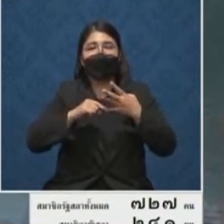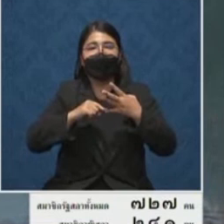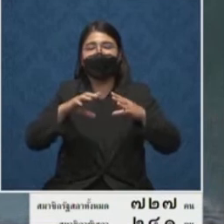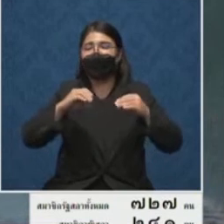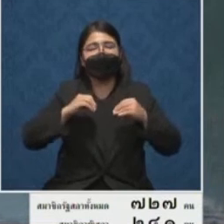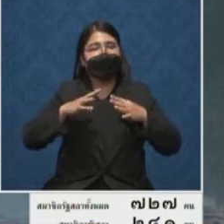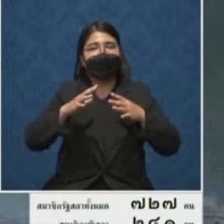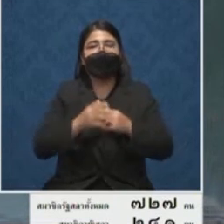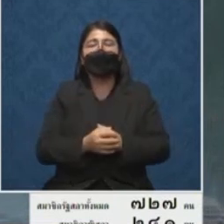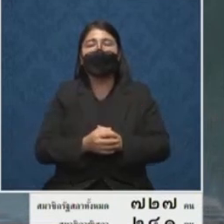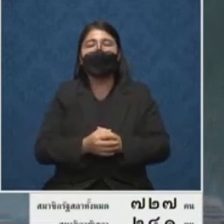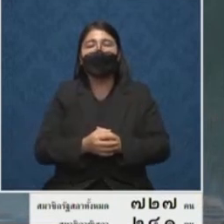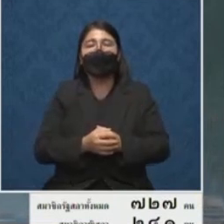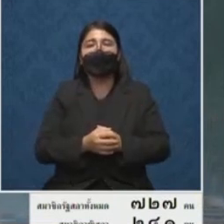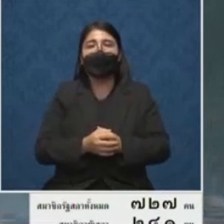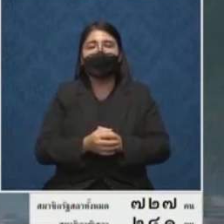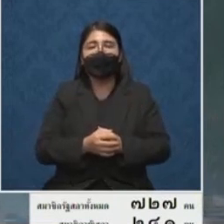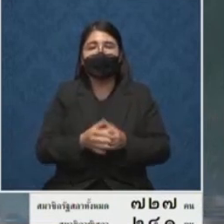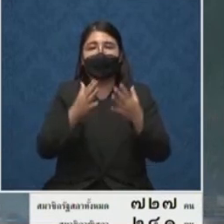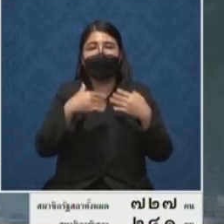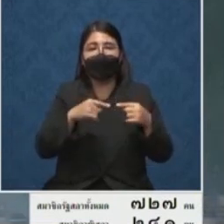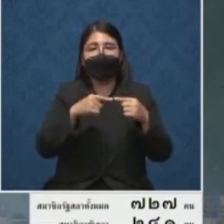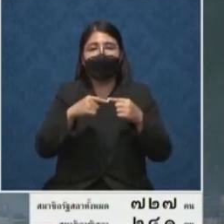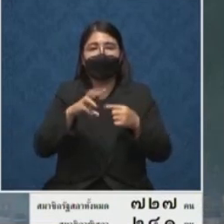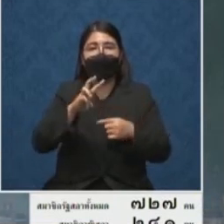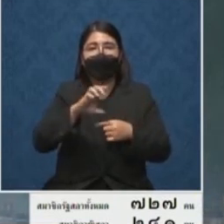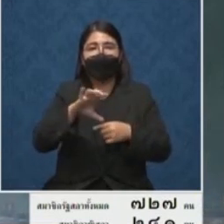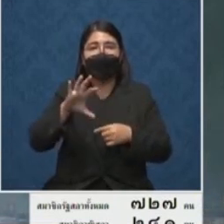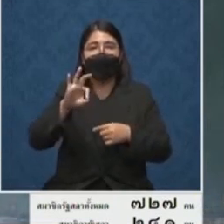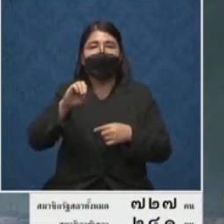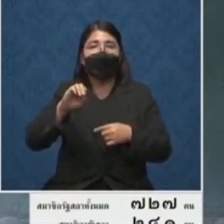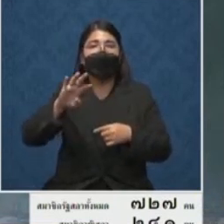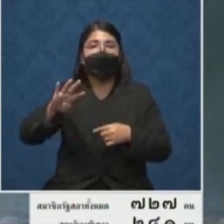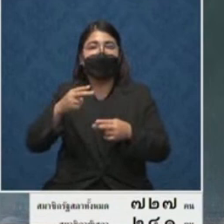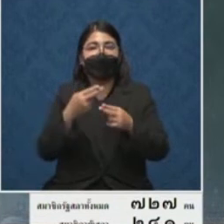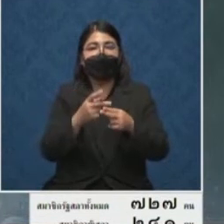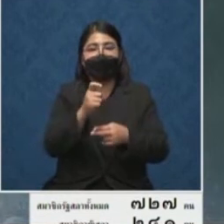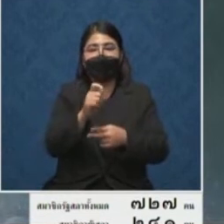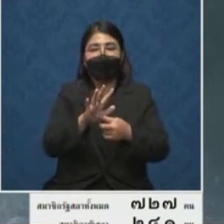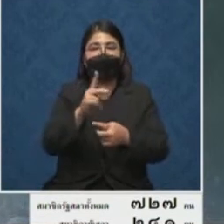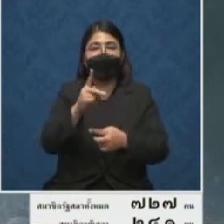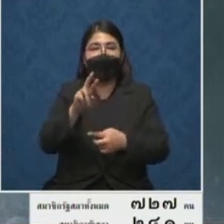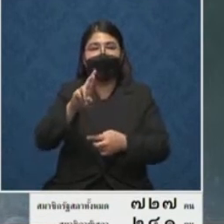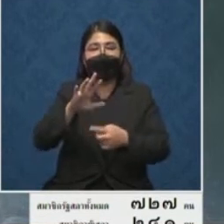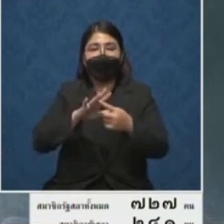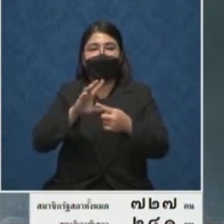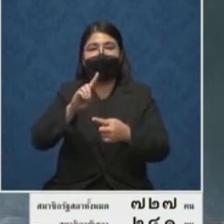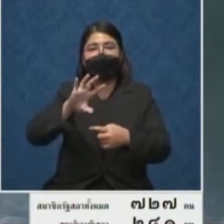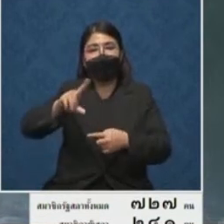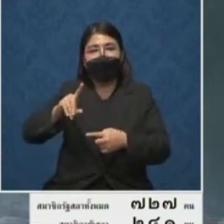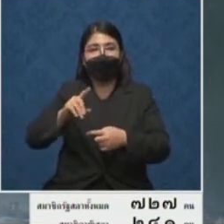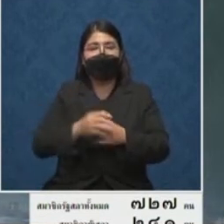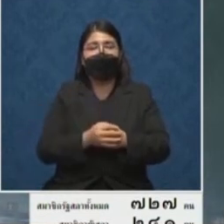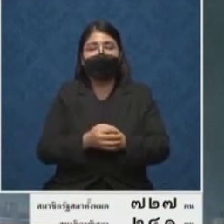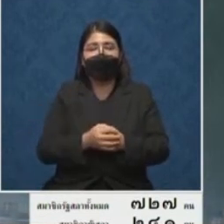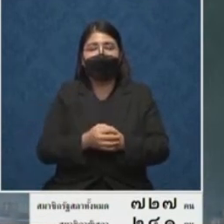การ3ไม่รับหลักการและ4ไม่รับหลักการครับ 694นายอัคร